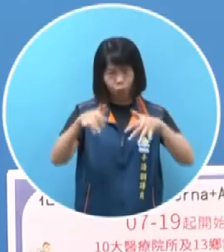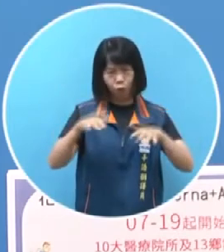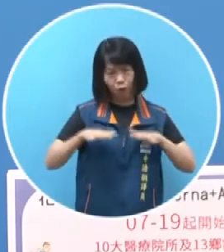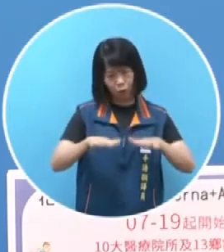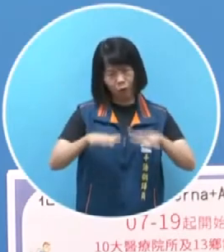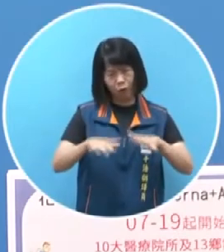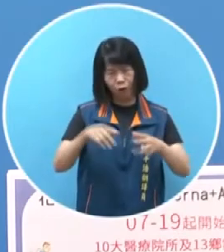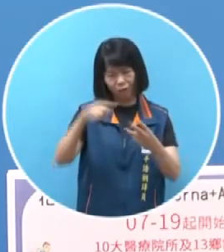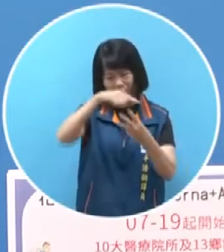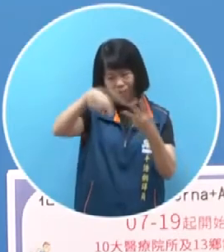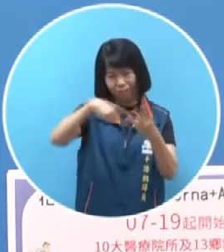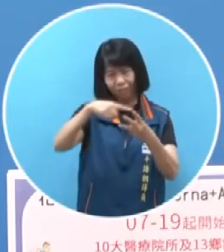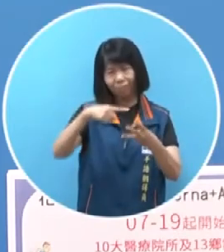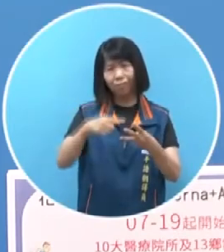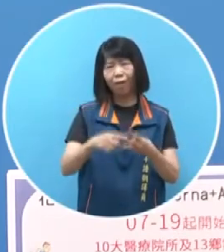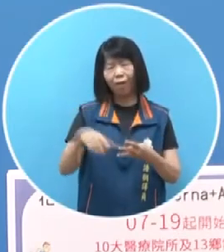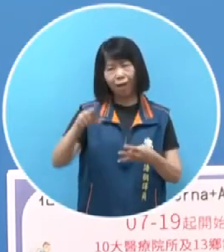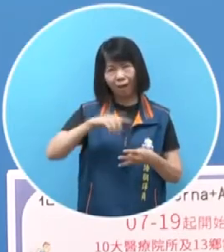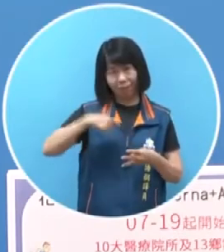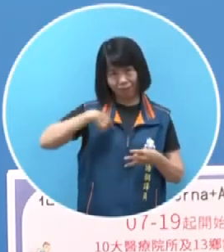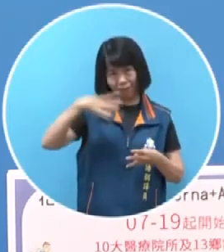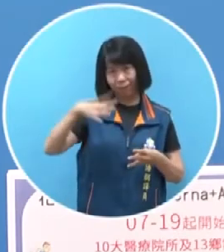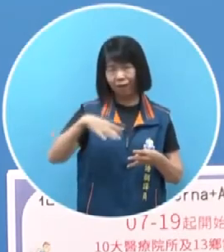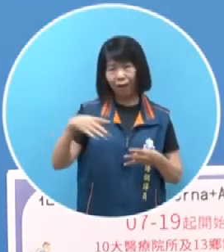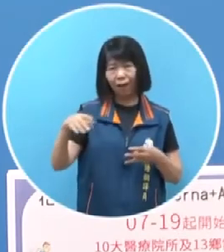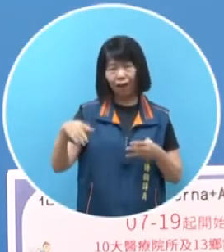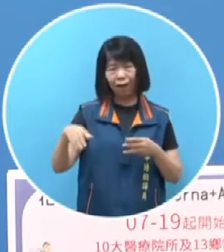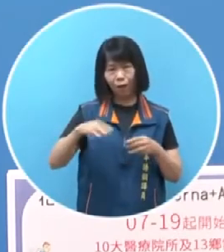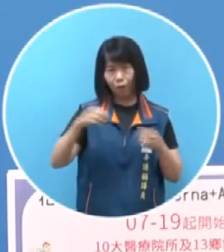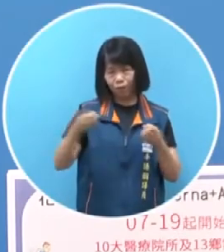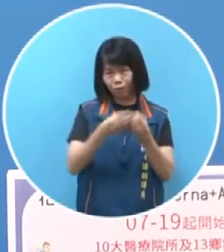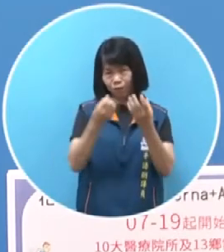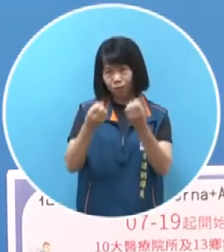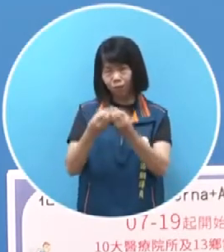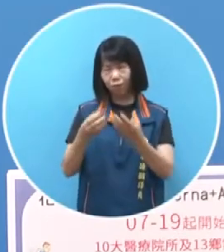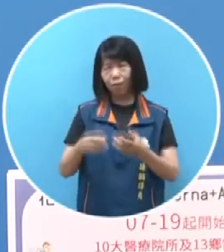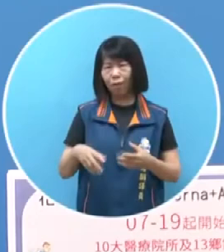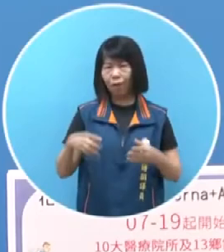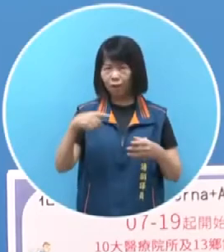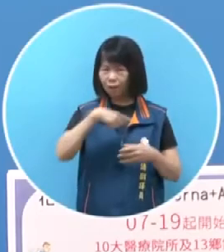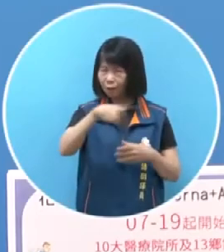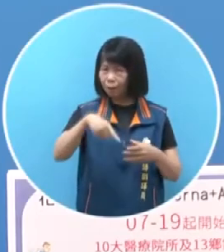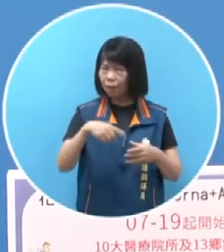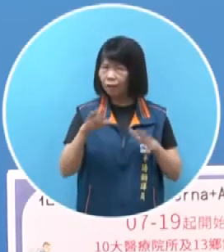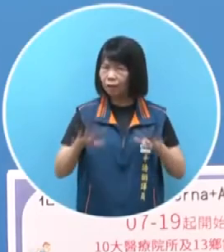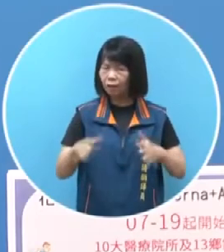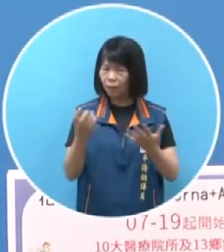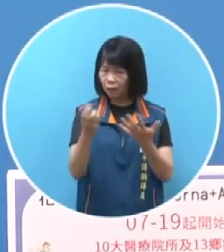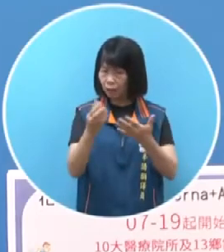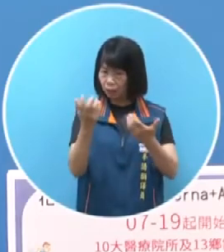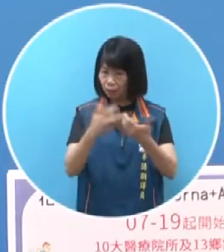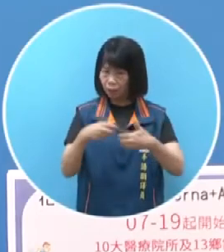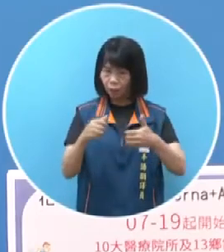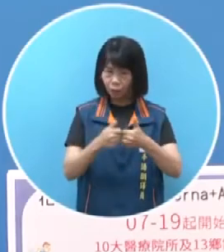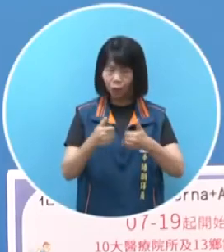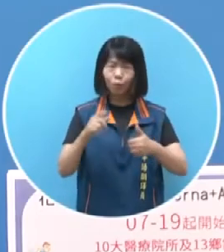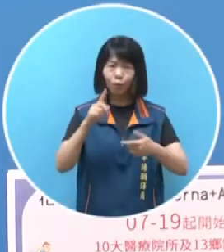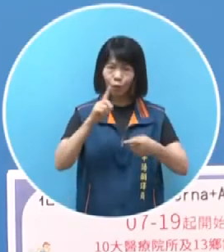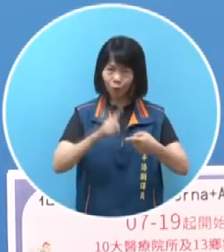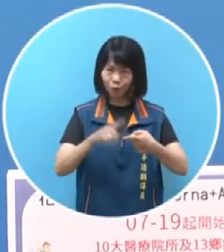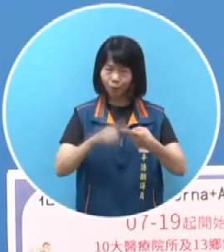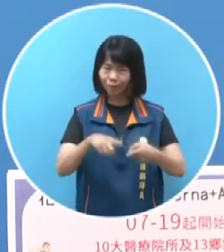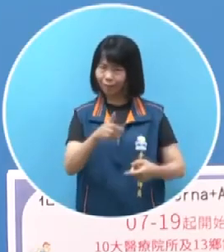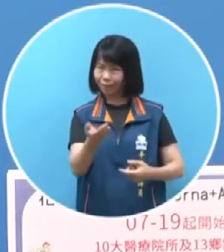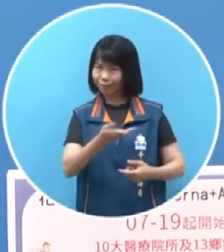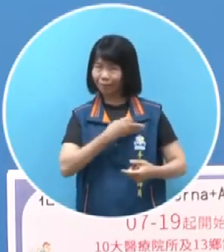处。我想在这里我们要透过很多很多次的现在正好有的机会教育，我们让我们自